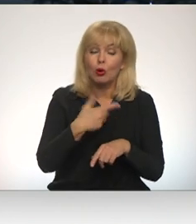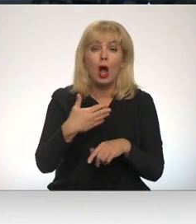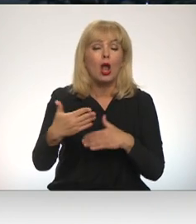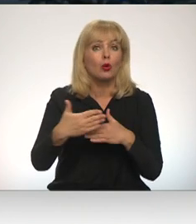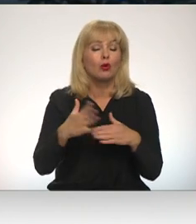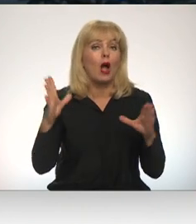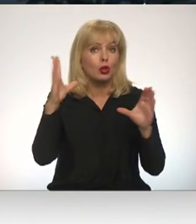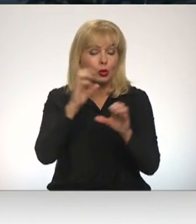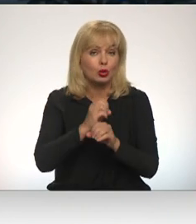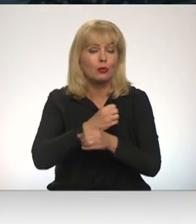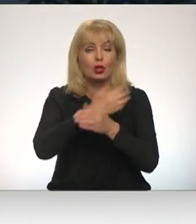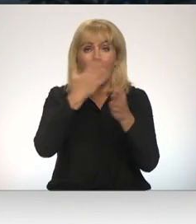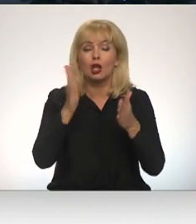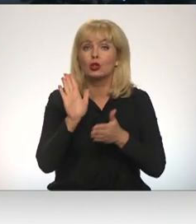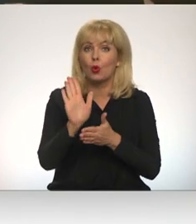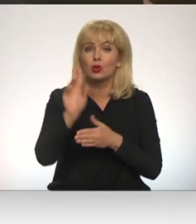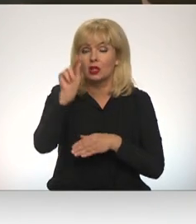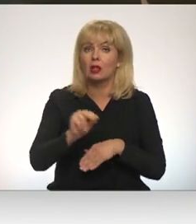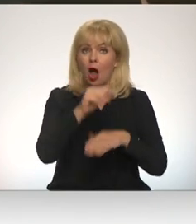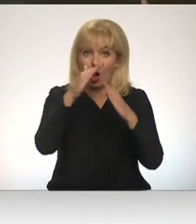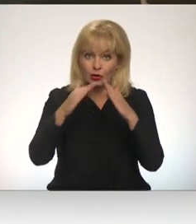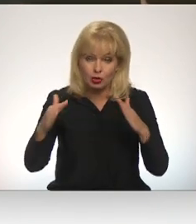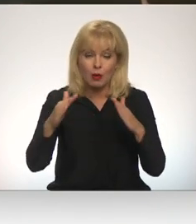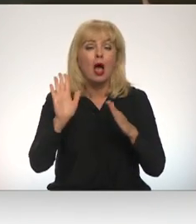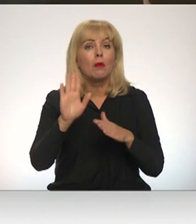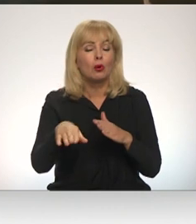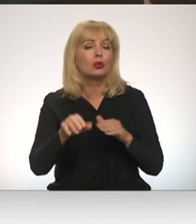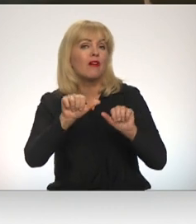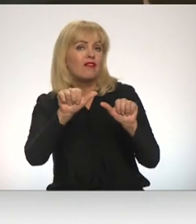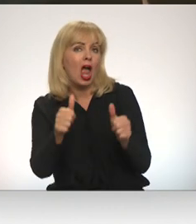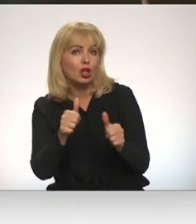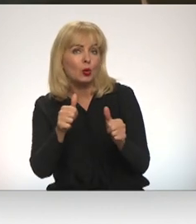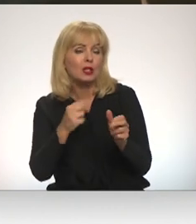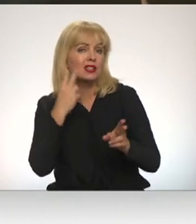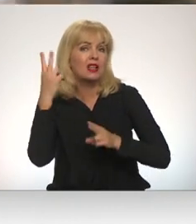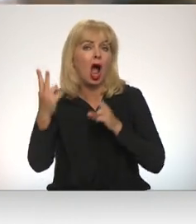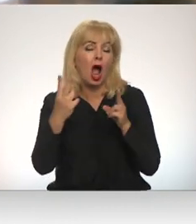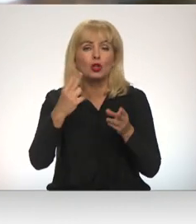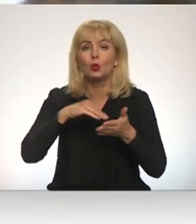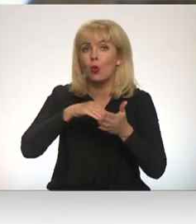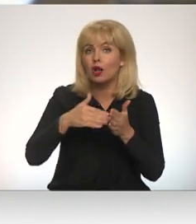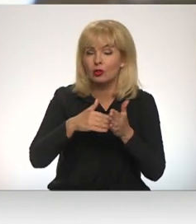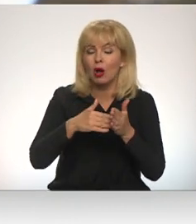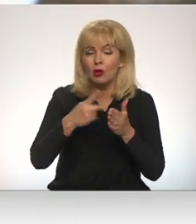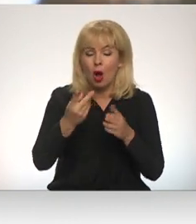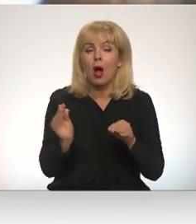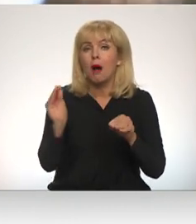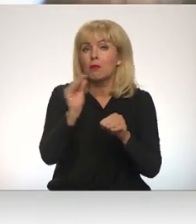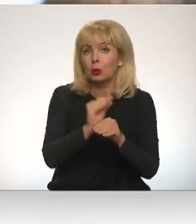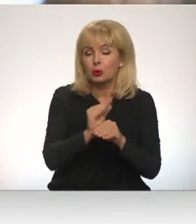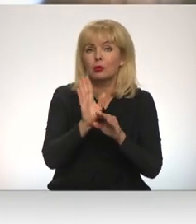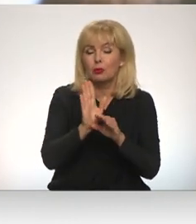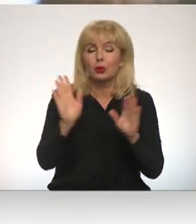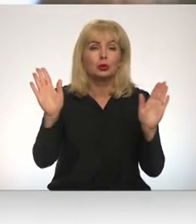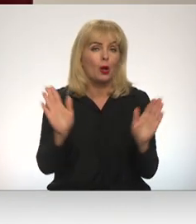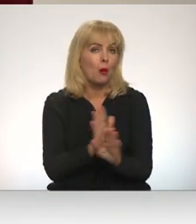un gaismas ceļš uz dievnumu un pašā namā radīs svētku noskaņojumu, kuru papildinās dzīvā mūzika. Man šķiet ļoti lieliski